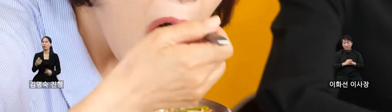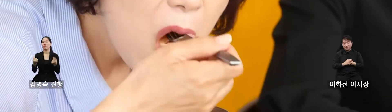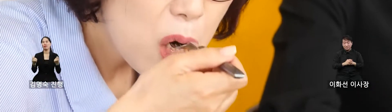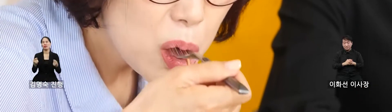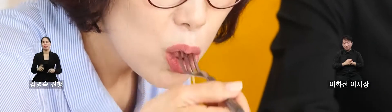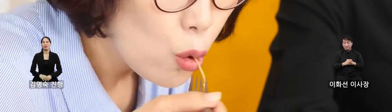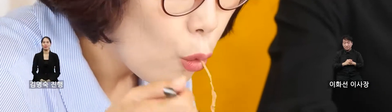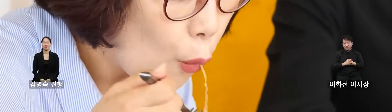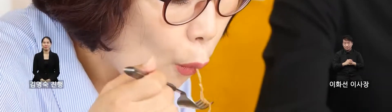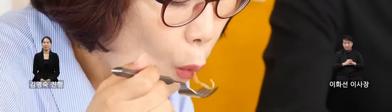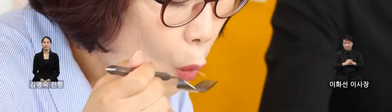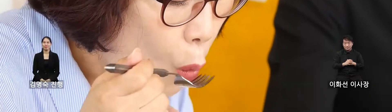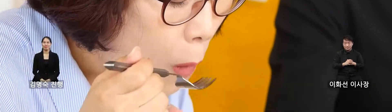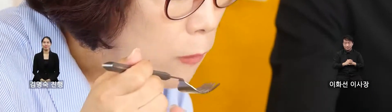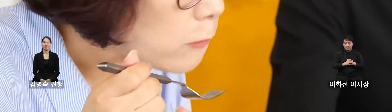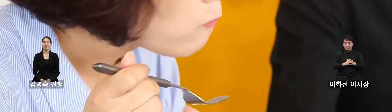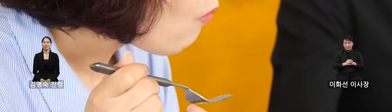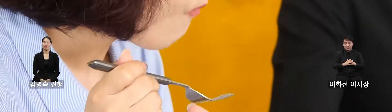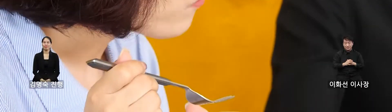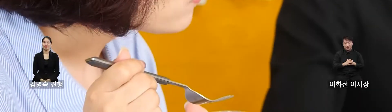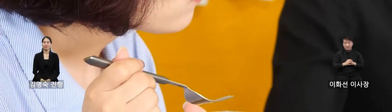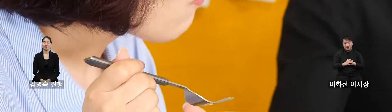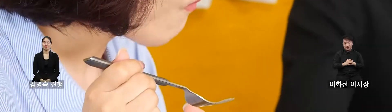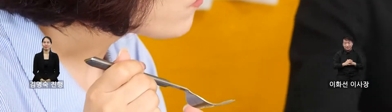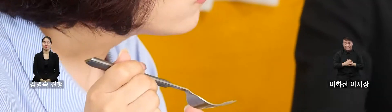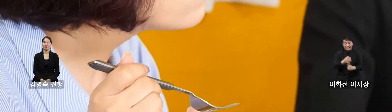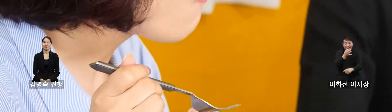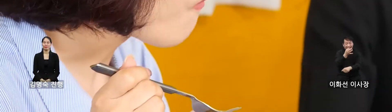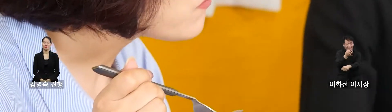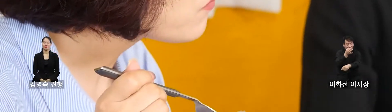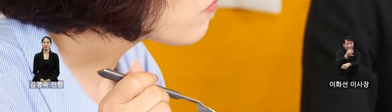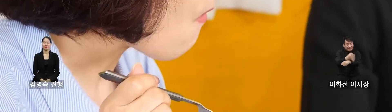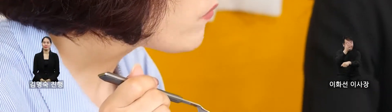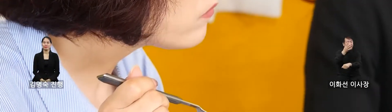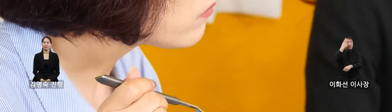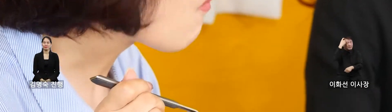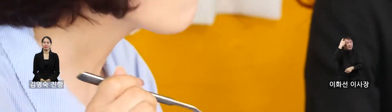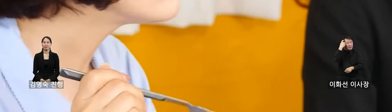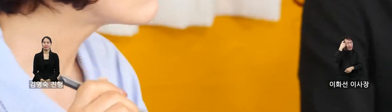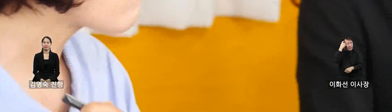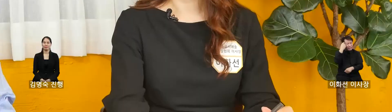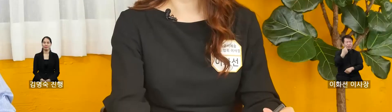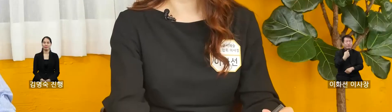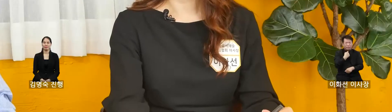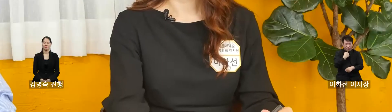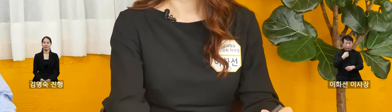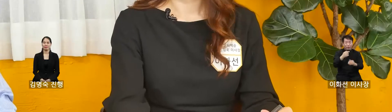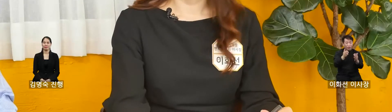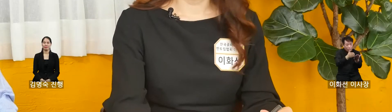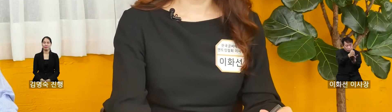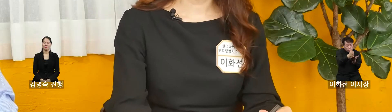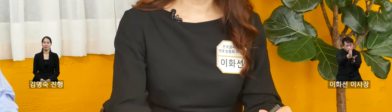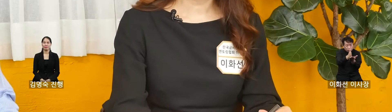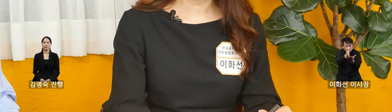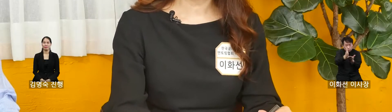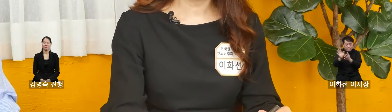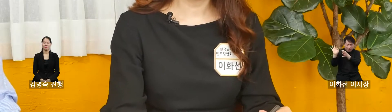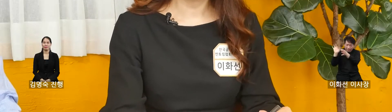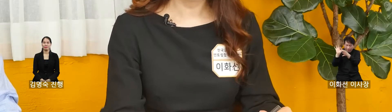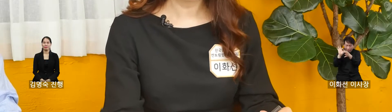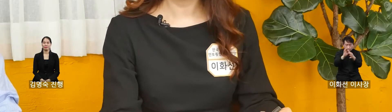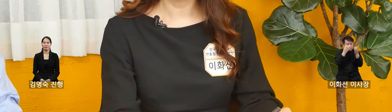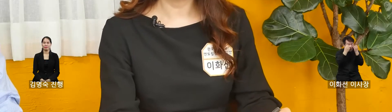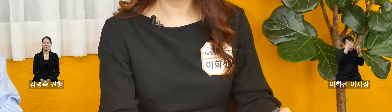이렇게 단순하게 느껴졌던 그 메뉴들을 계속 개발해서 이렇게